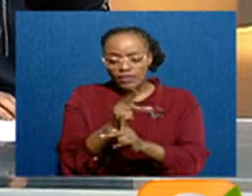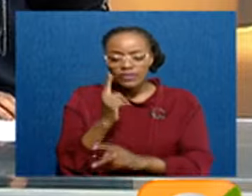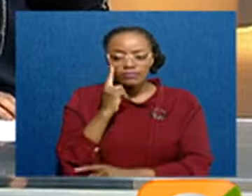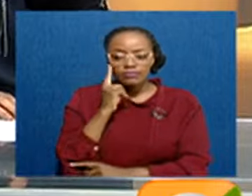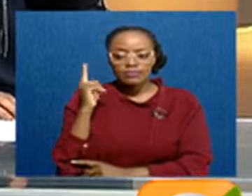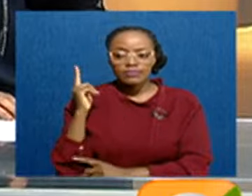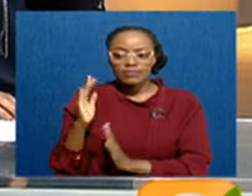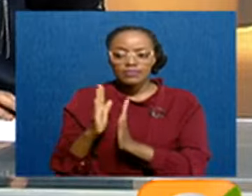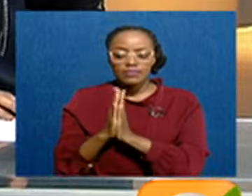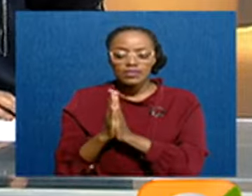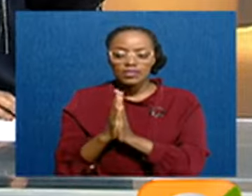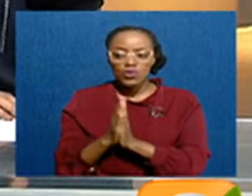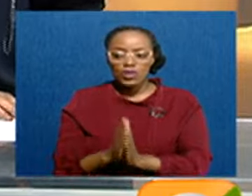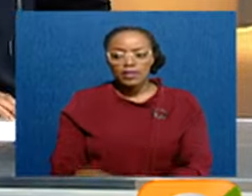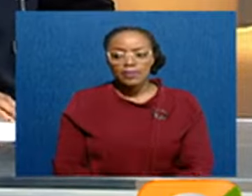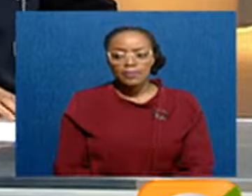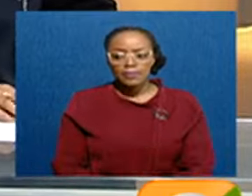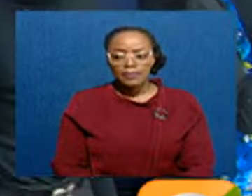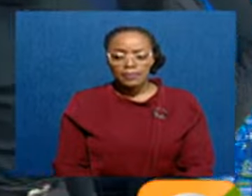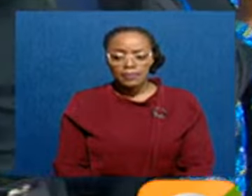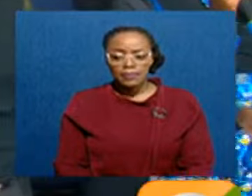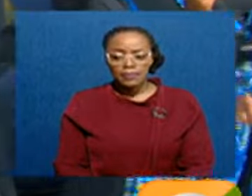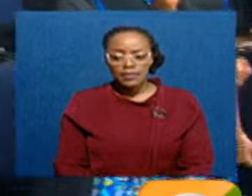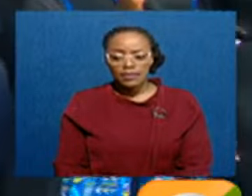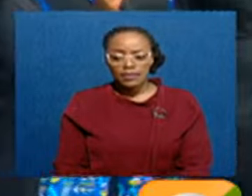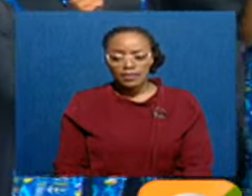Njiroge anavyotueleza.